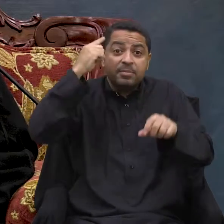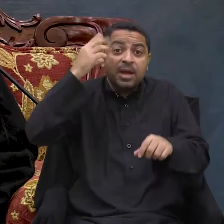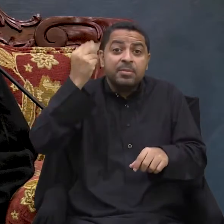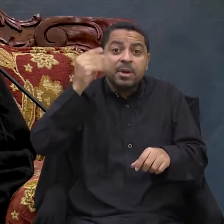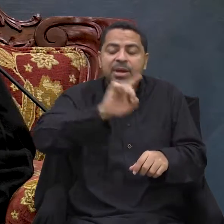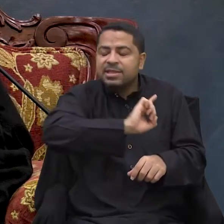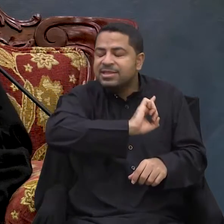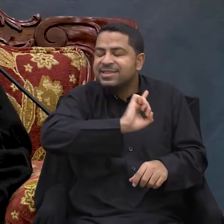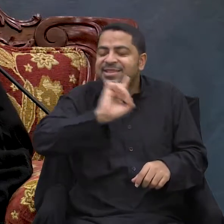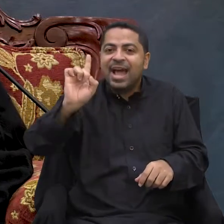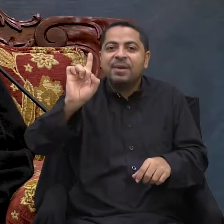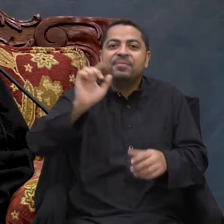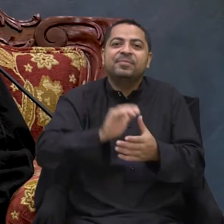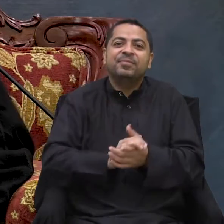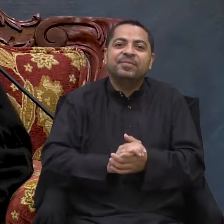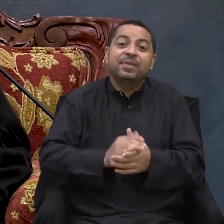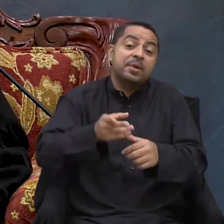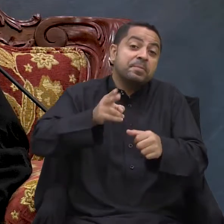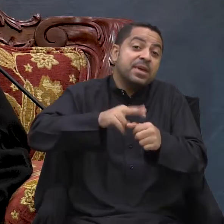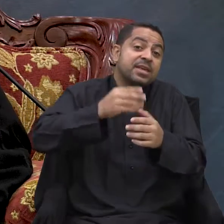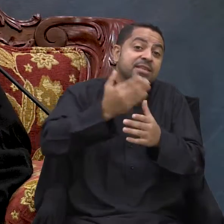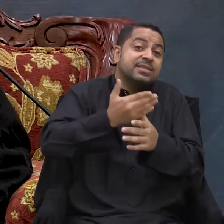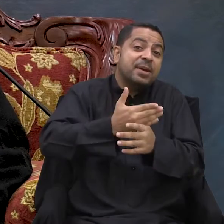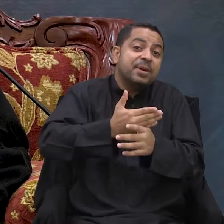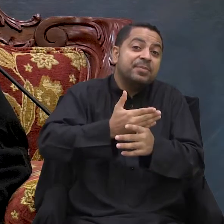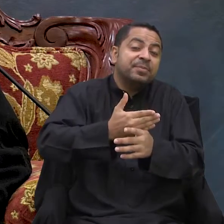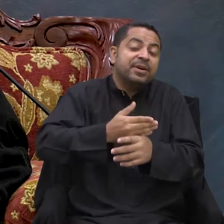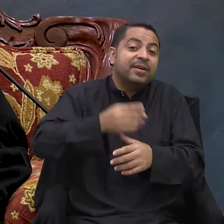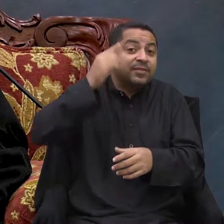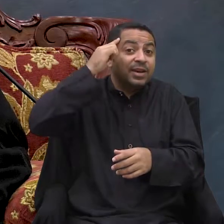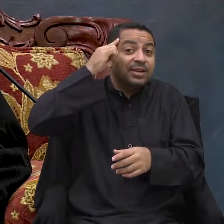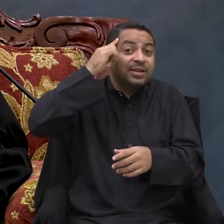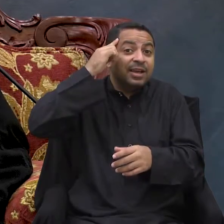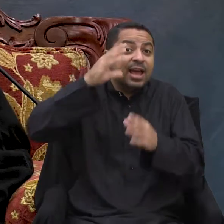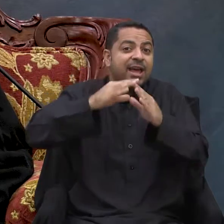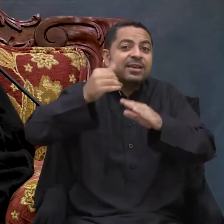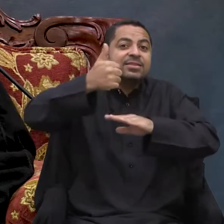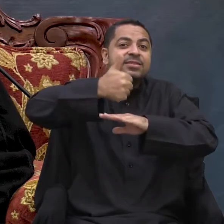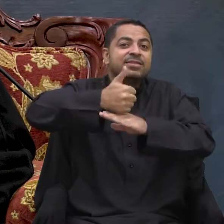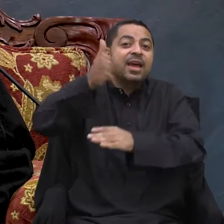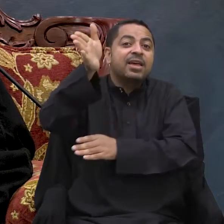ونهضته وشهادته قائما إلى أن يرفع اللواء